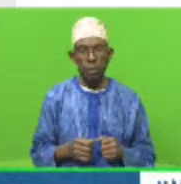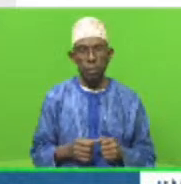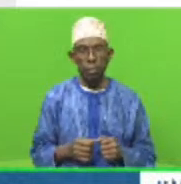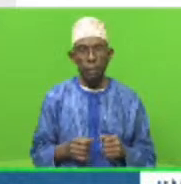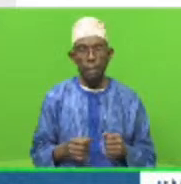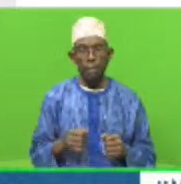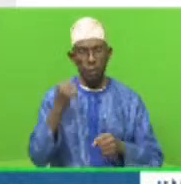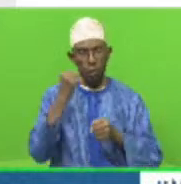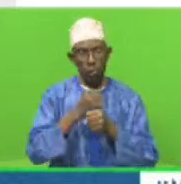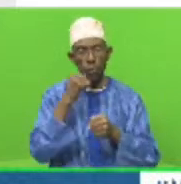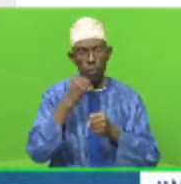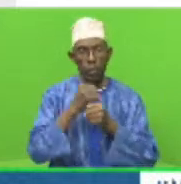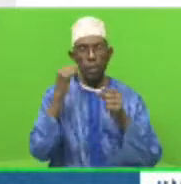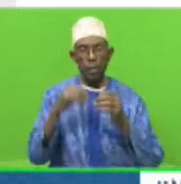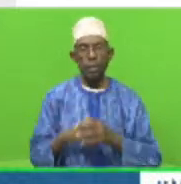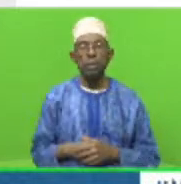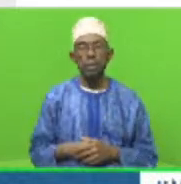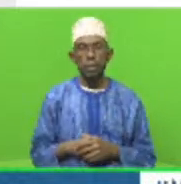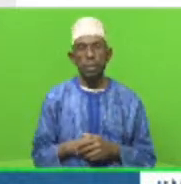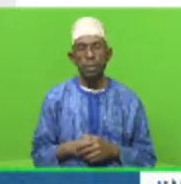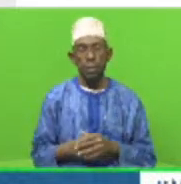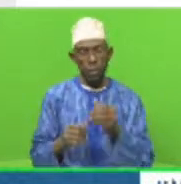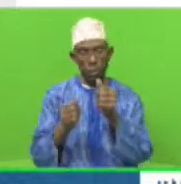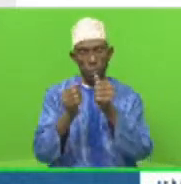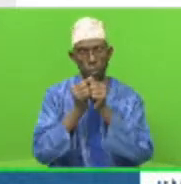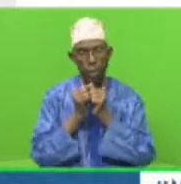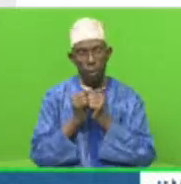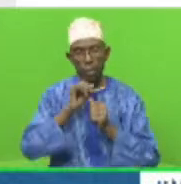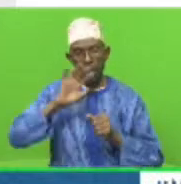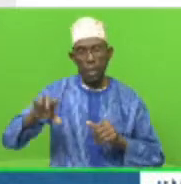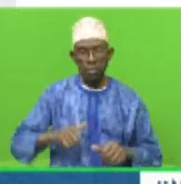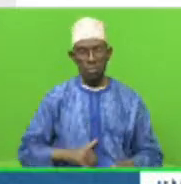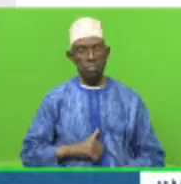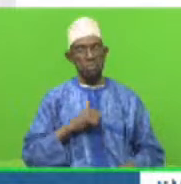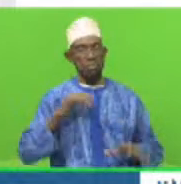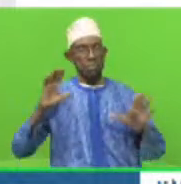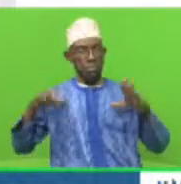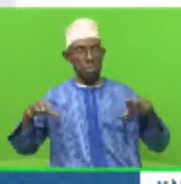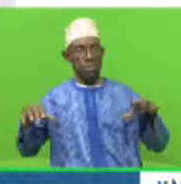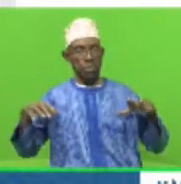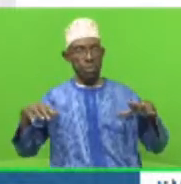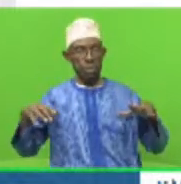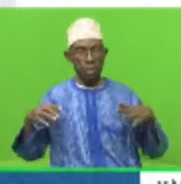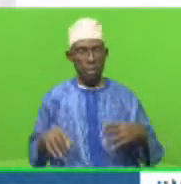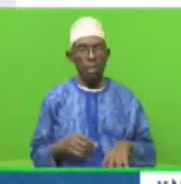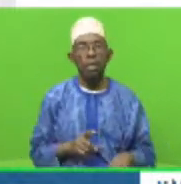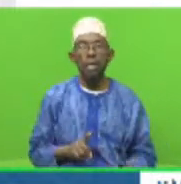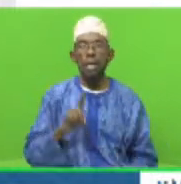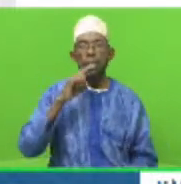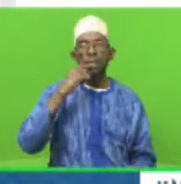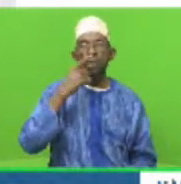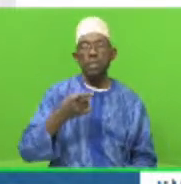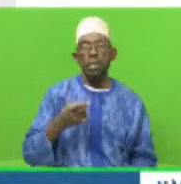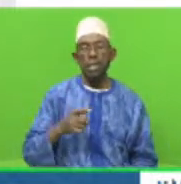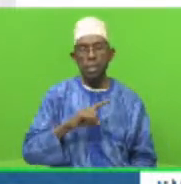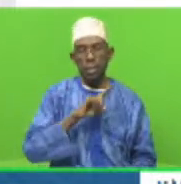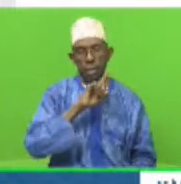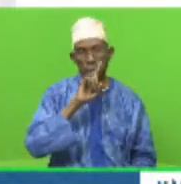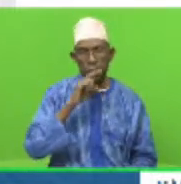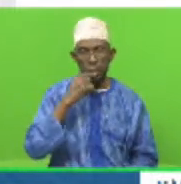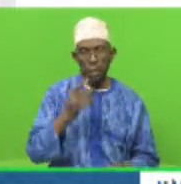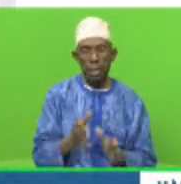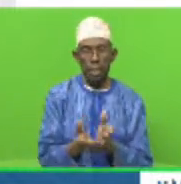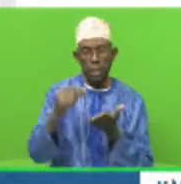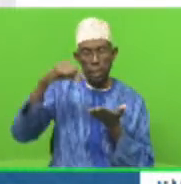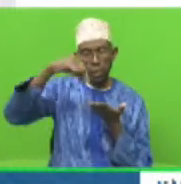وأخطر عمل يفسدها ويغيرها الكبر والعناد والتقليد. قال تعالى سأصرف عن